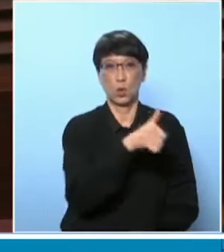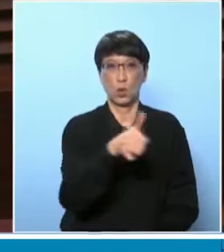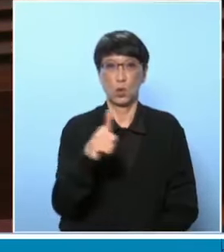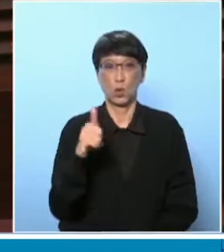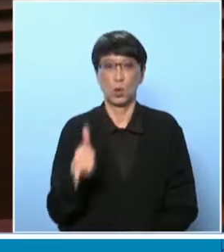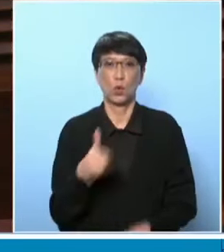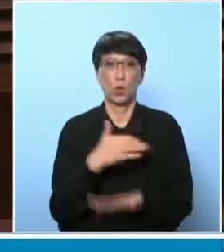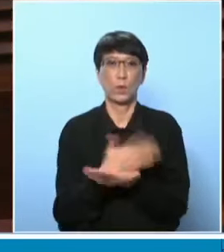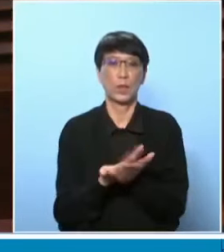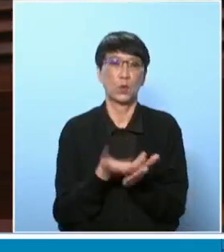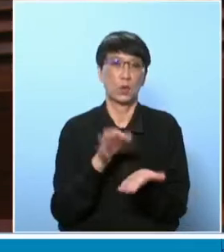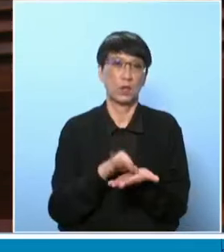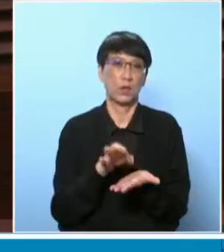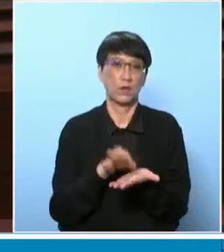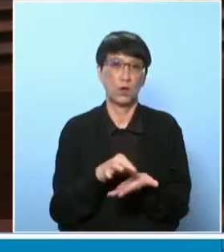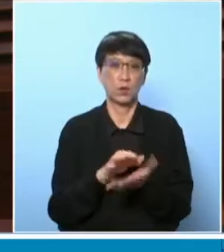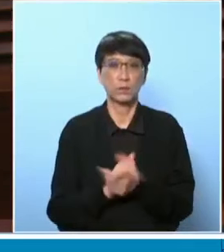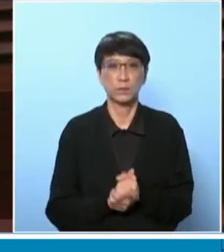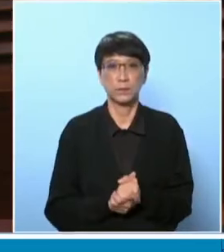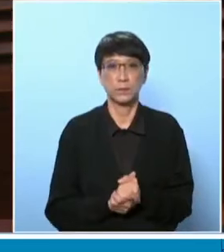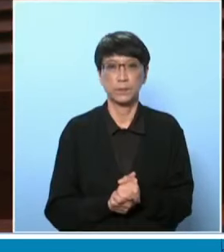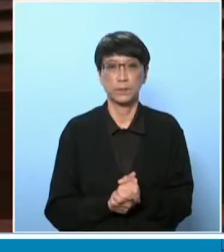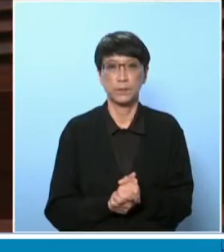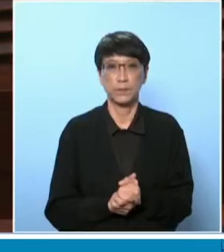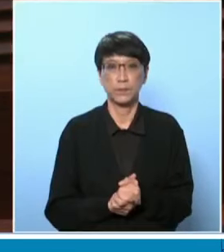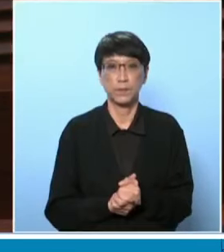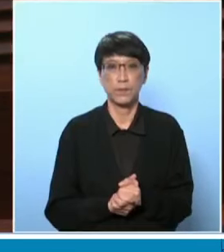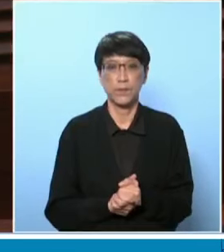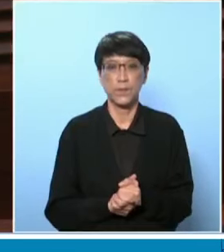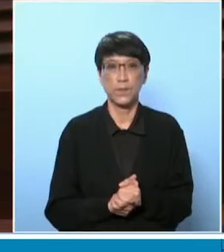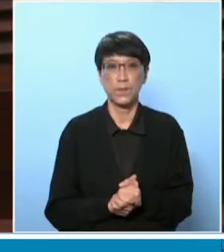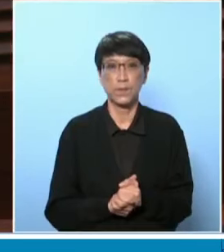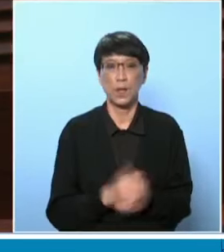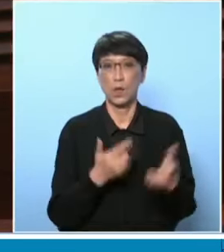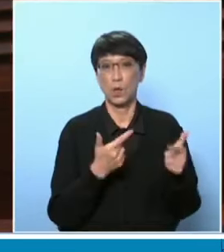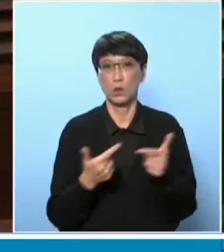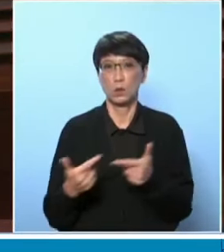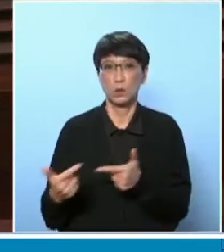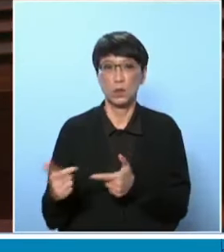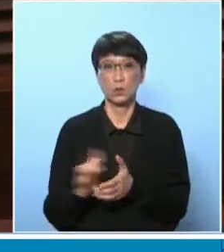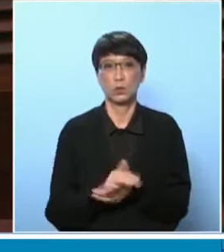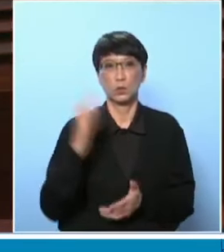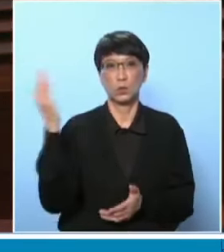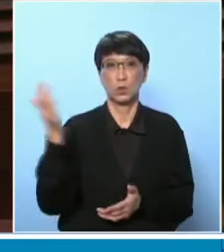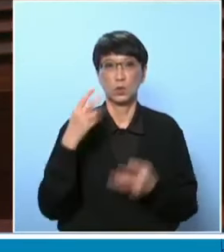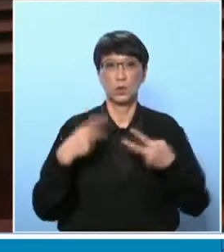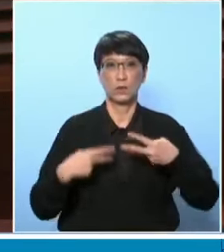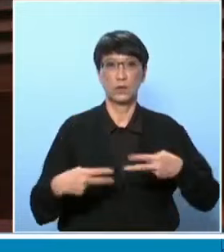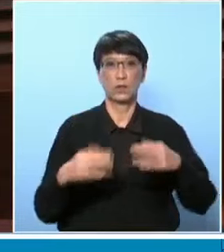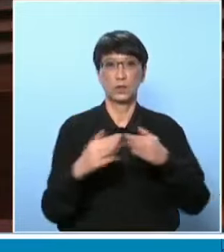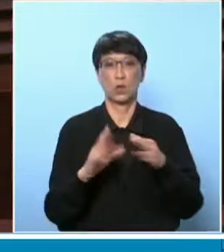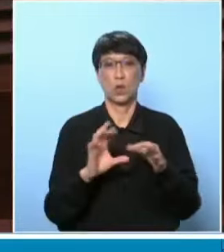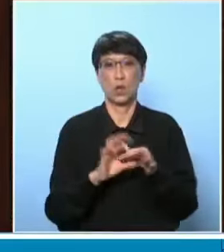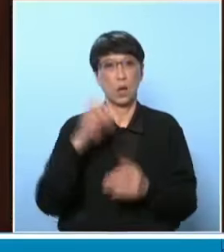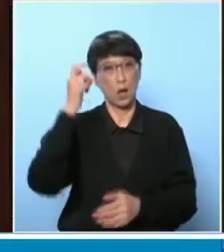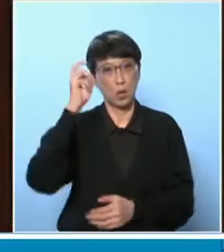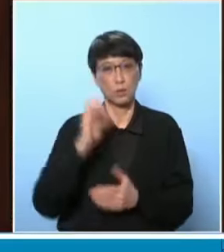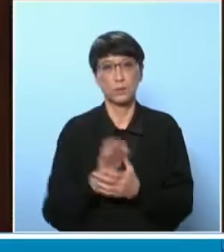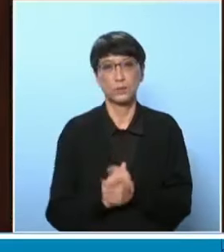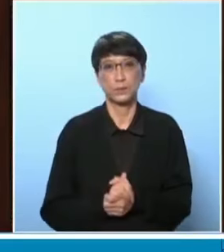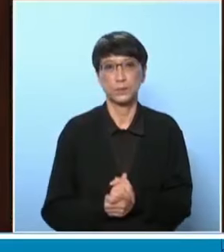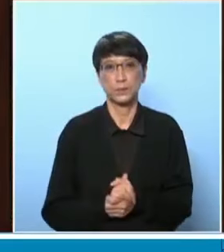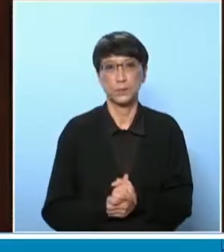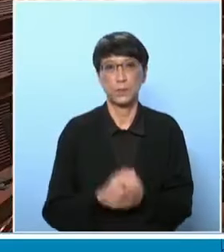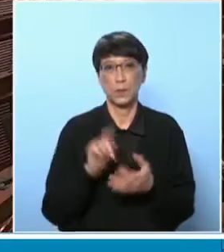嘅地點咧，去旅遊嘅。咁呢個我哋可以繼續同旅發局一齊去考慮。 梁文廣